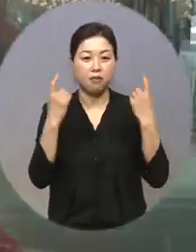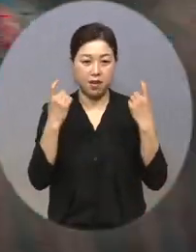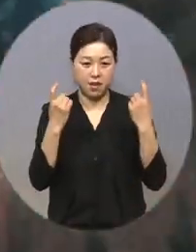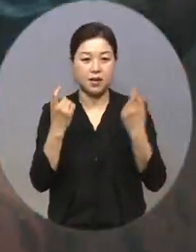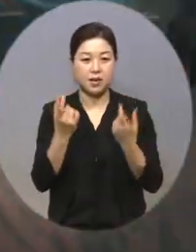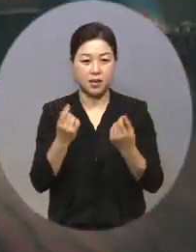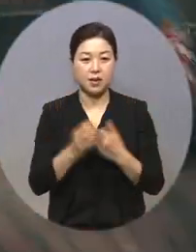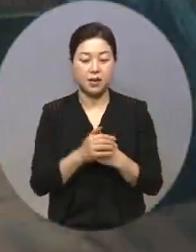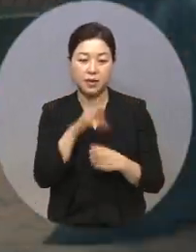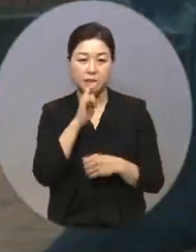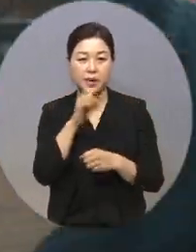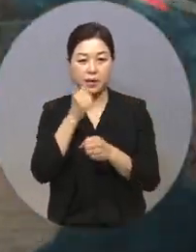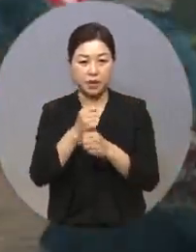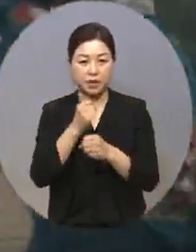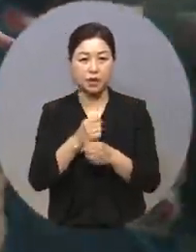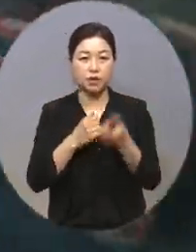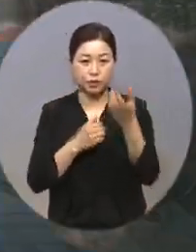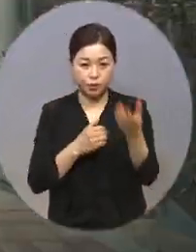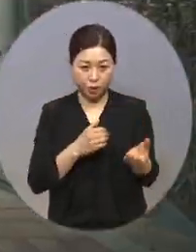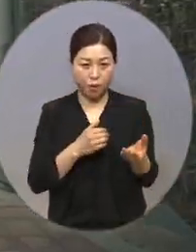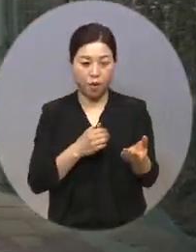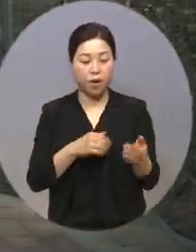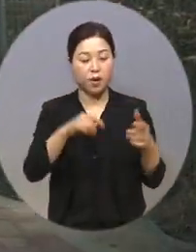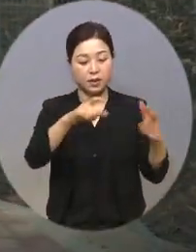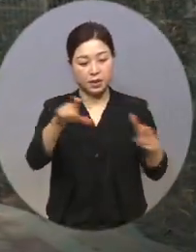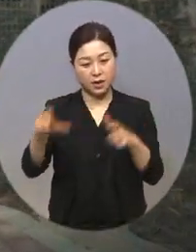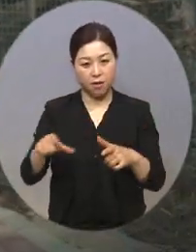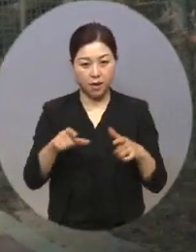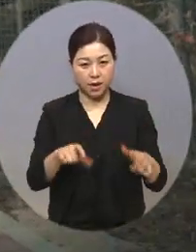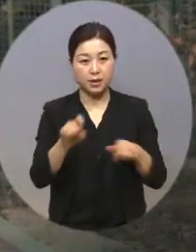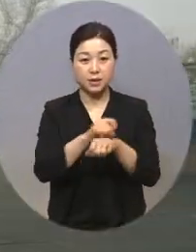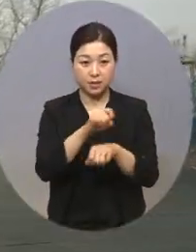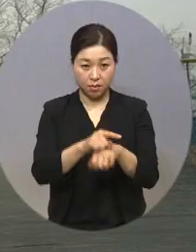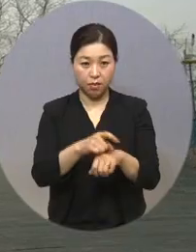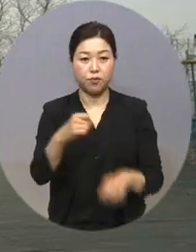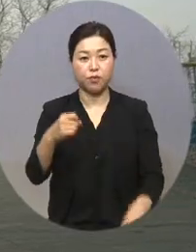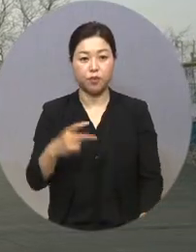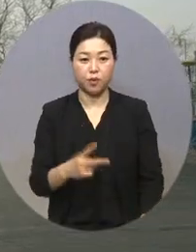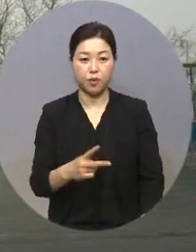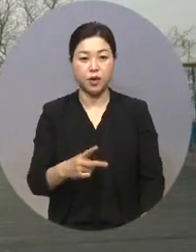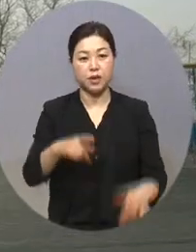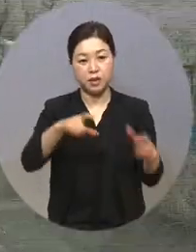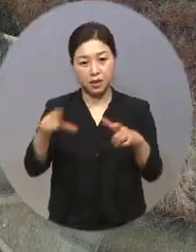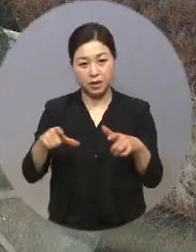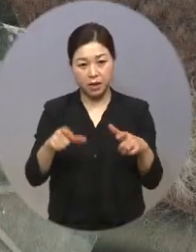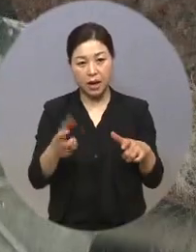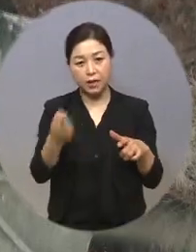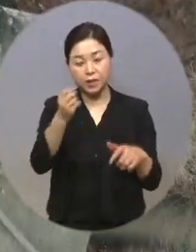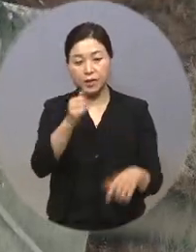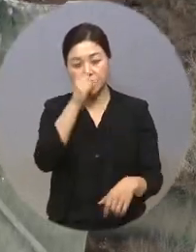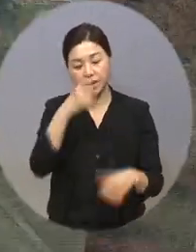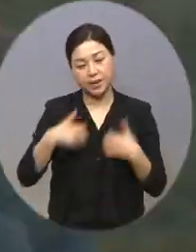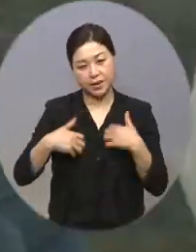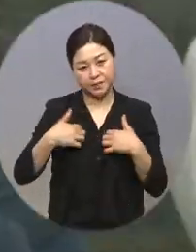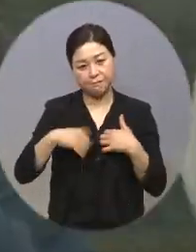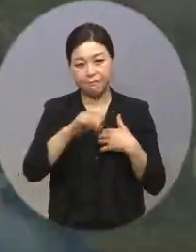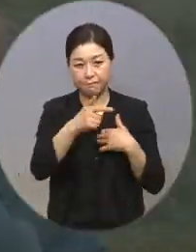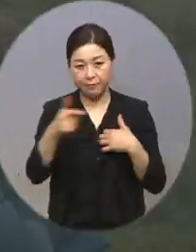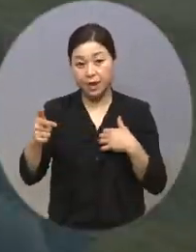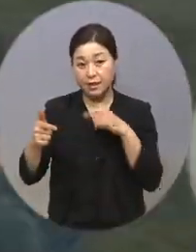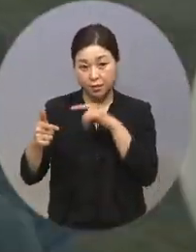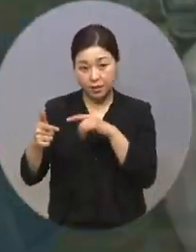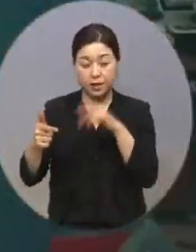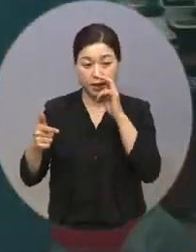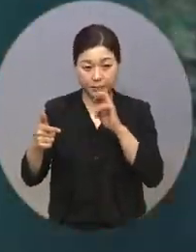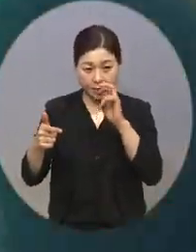이제 음악을 만들어주면서 좀 더 그 지방의 어떤 특색이나 지역만이 갖고 있는 어떤 재미적인 요소들이 음악으로 좀